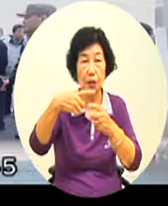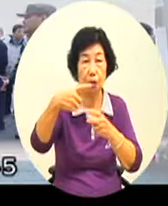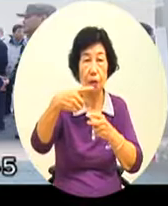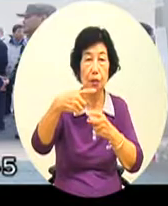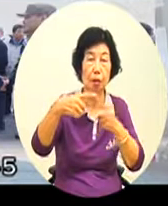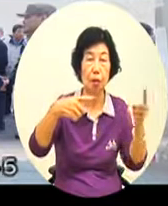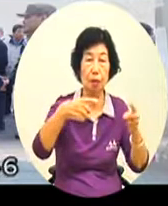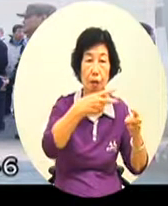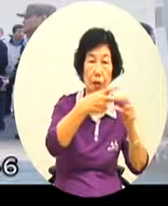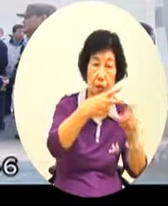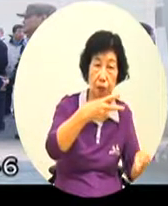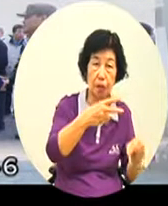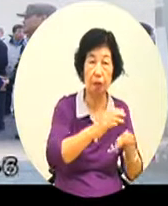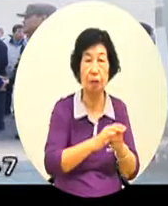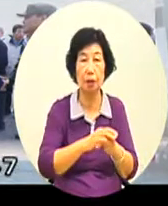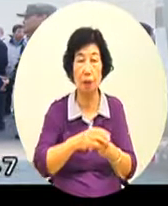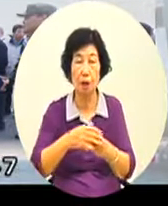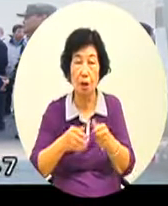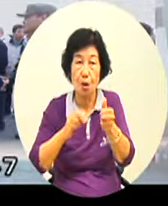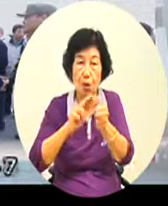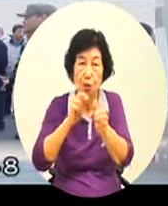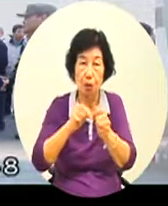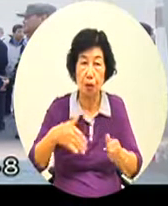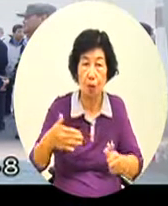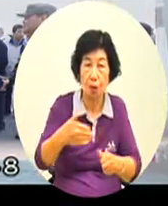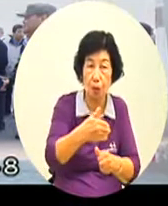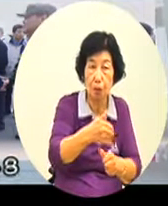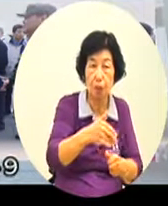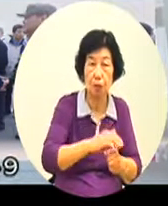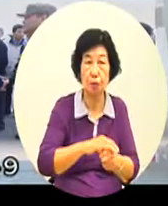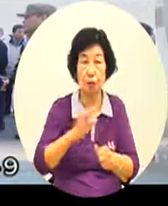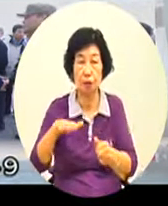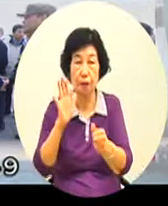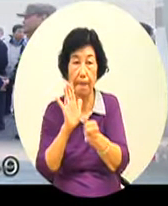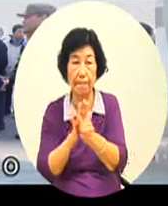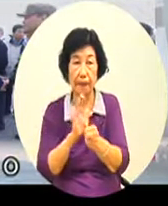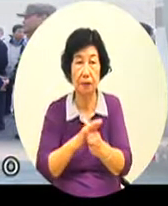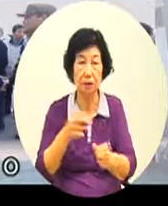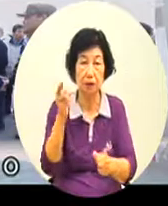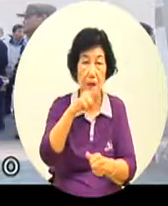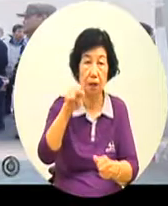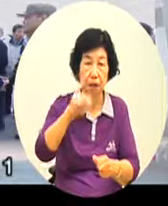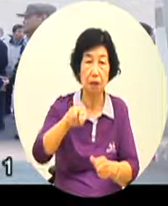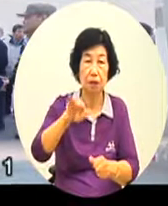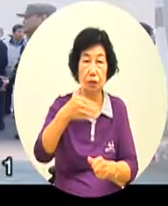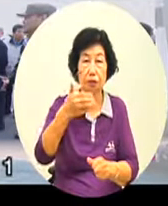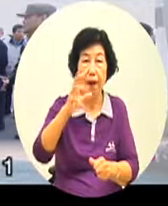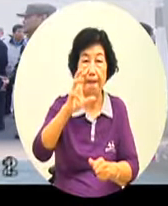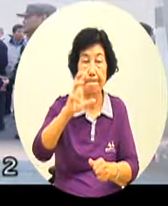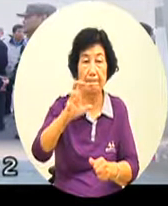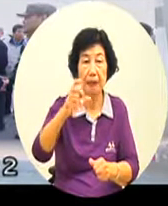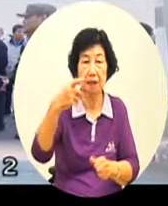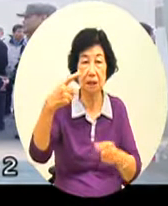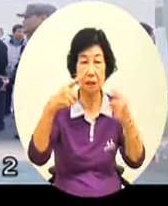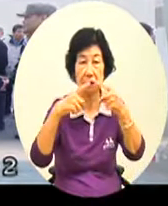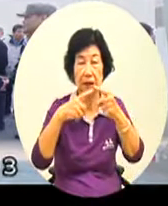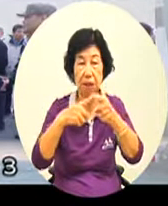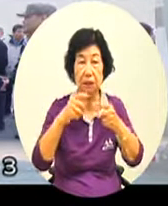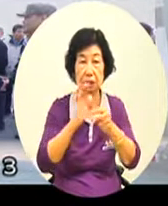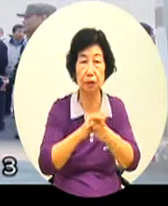养殖涵害，即协调军方动员2980人次做打捞工